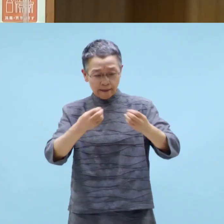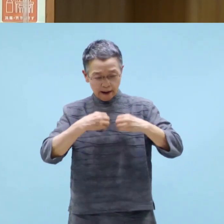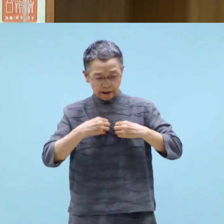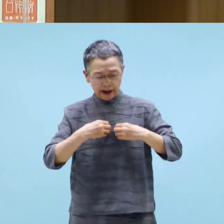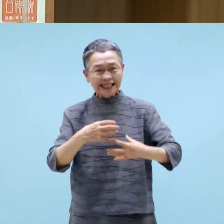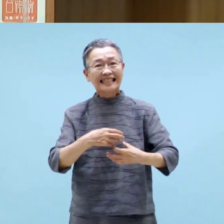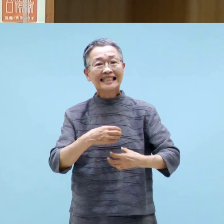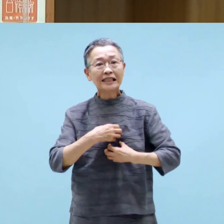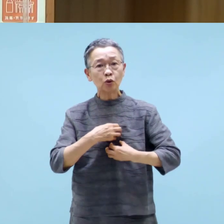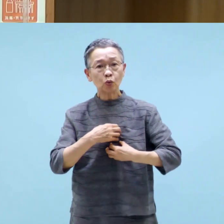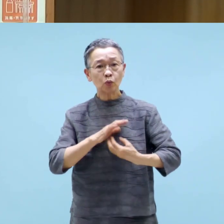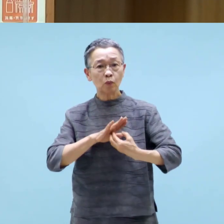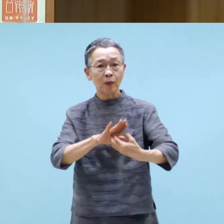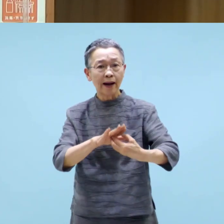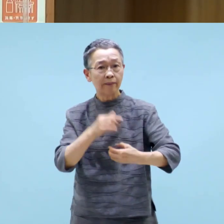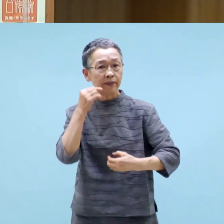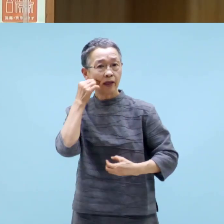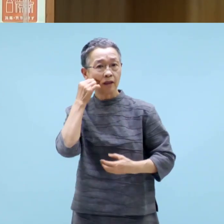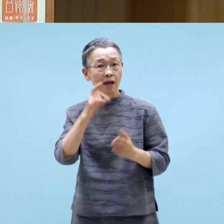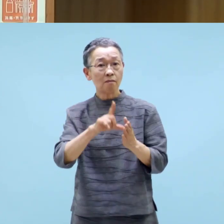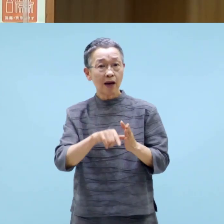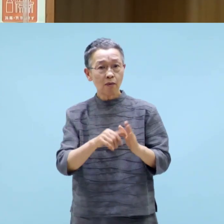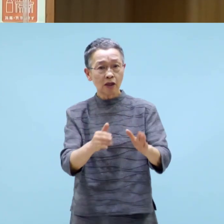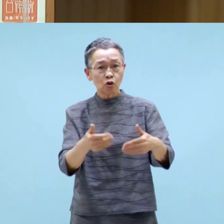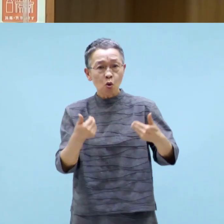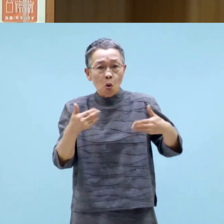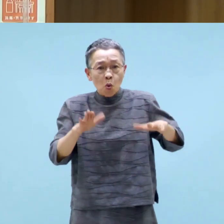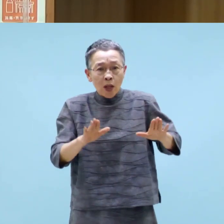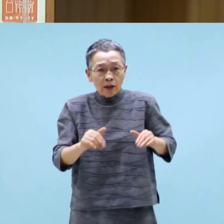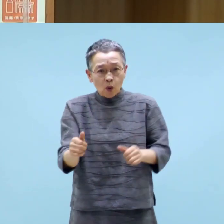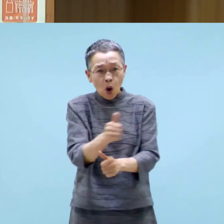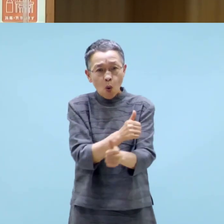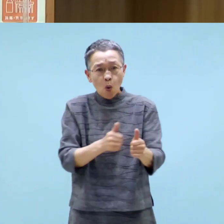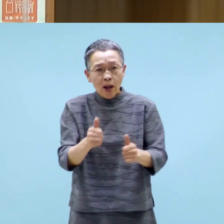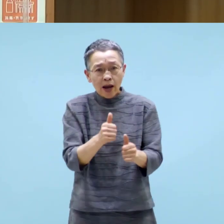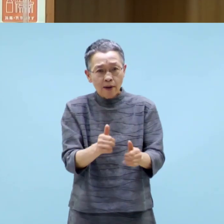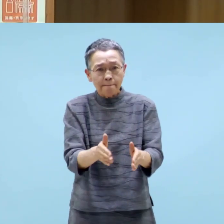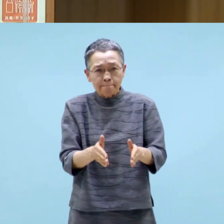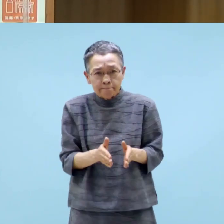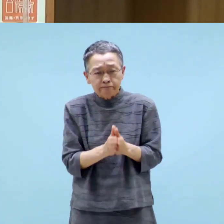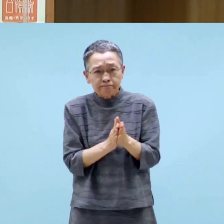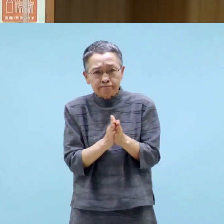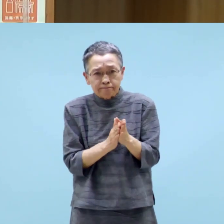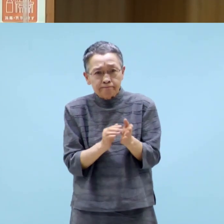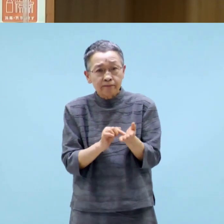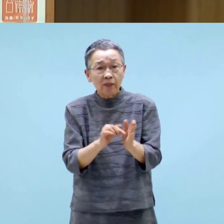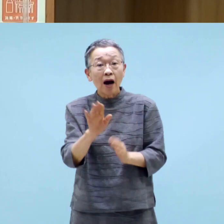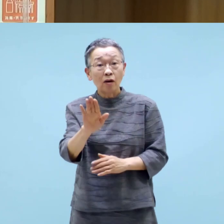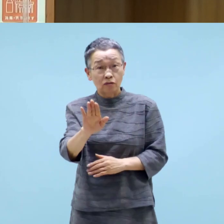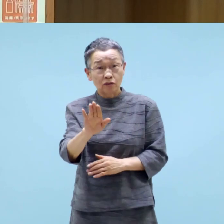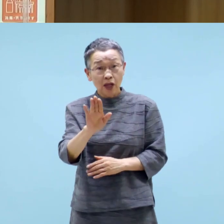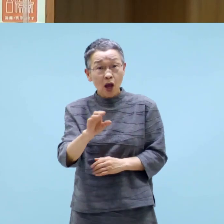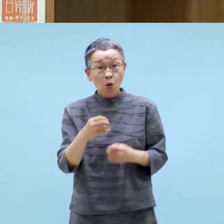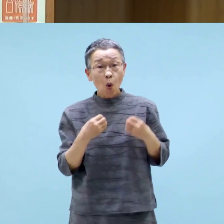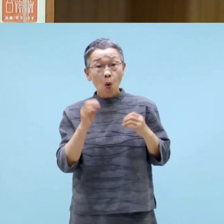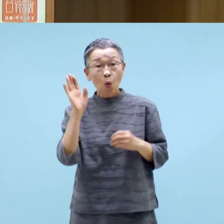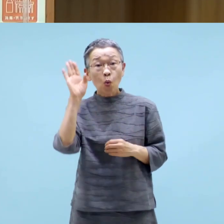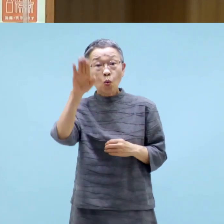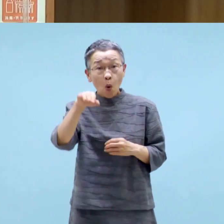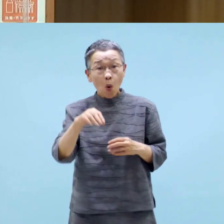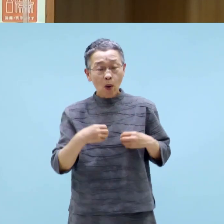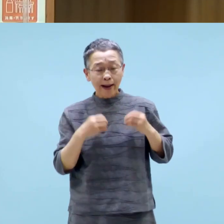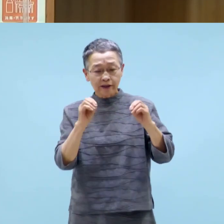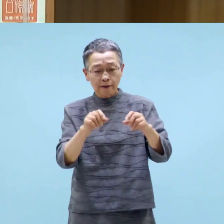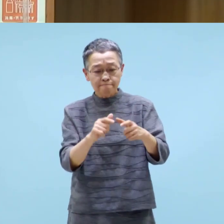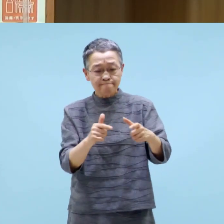合については不要不急の外出と往来の自粛をお願いをします。今後感染が拡大をしていった場合についても、